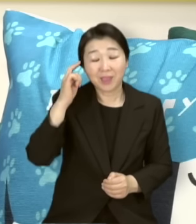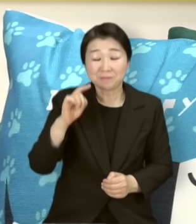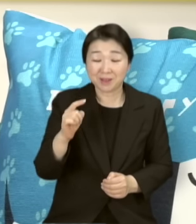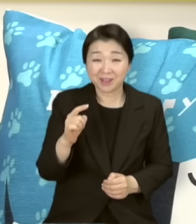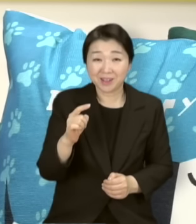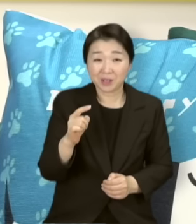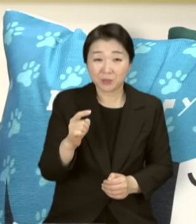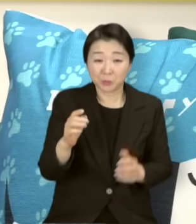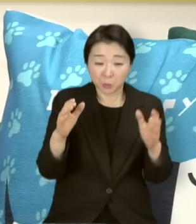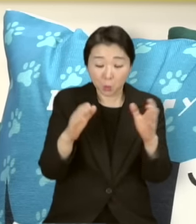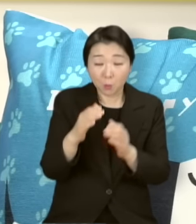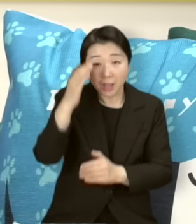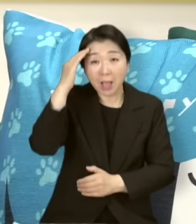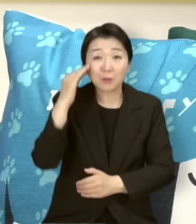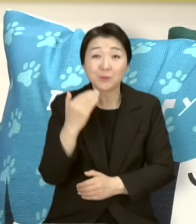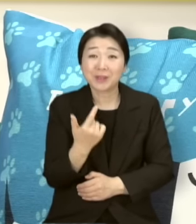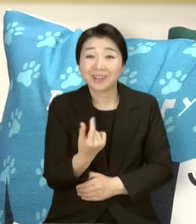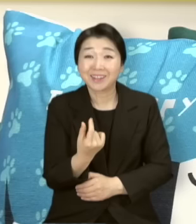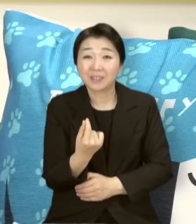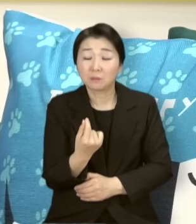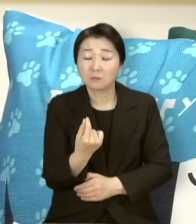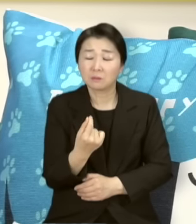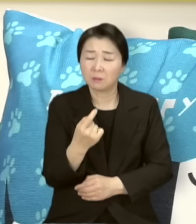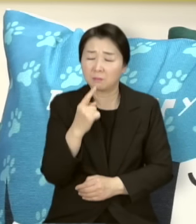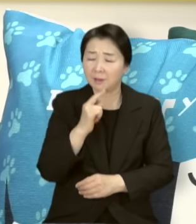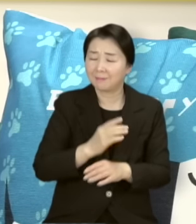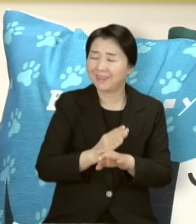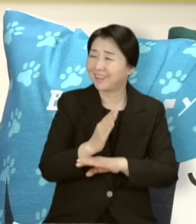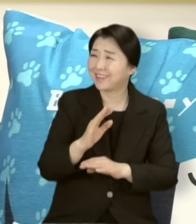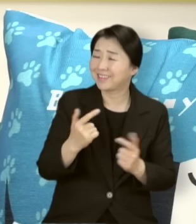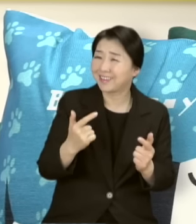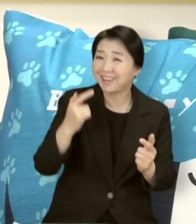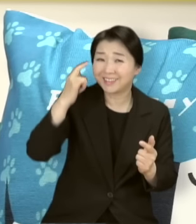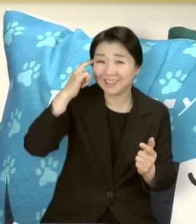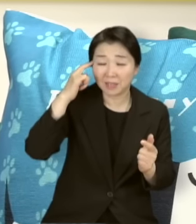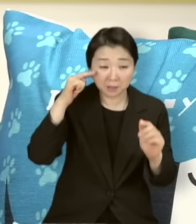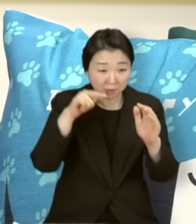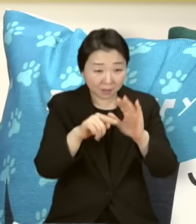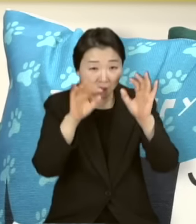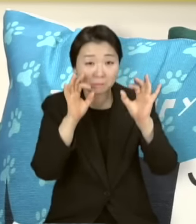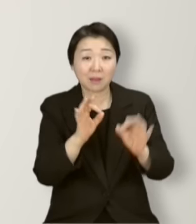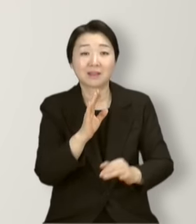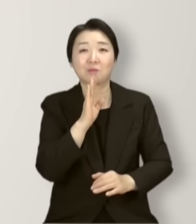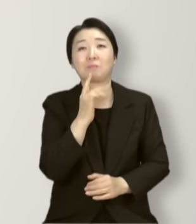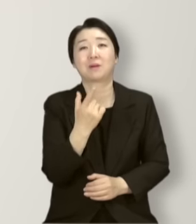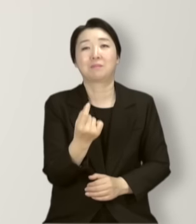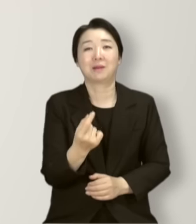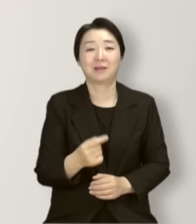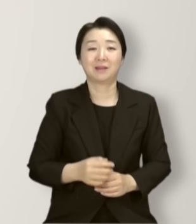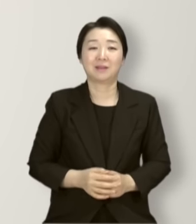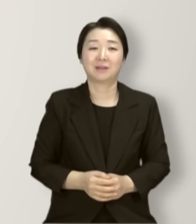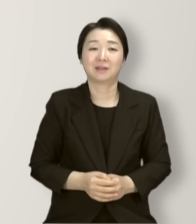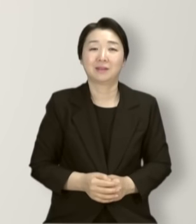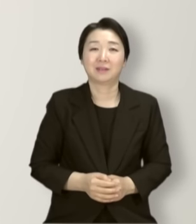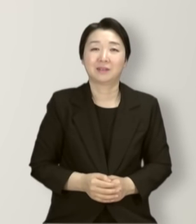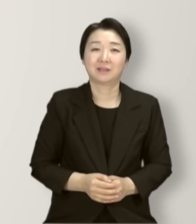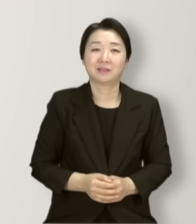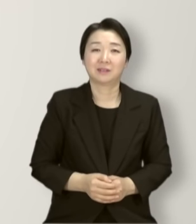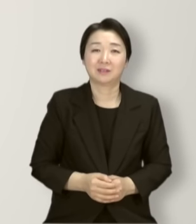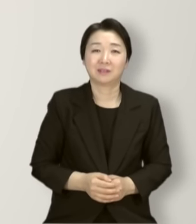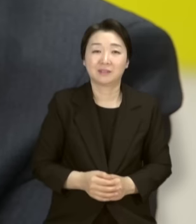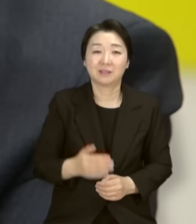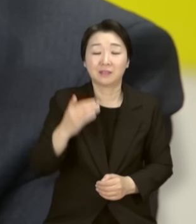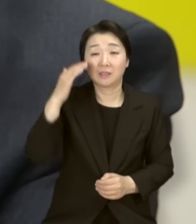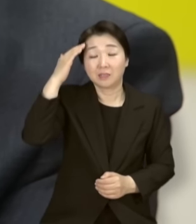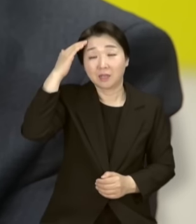처음에는 아주 과장하니까 생각했어요. 네. 근데 내가 들어가 보니까 실제 그렇고 한국